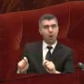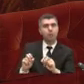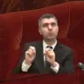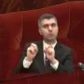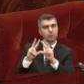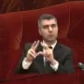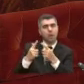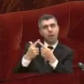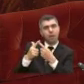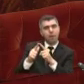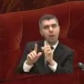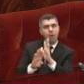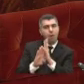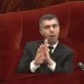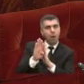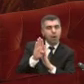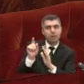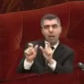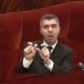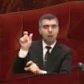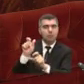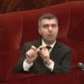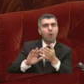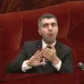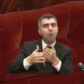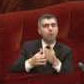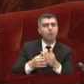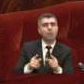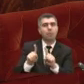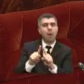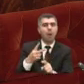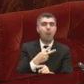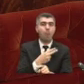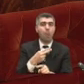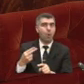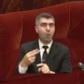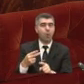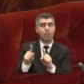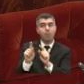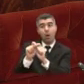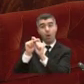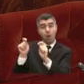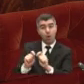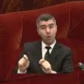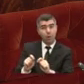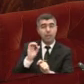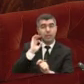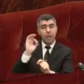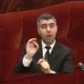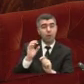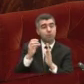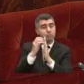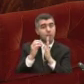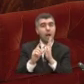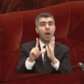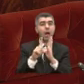للحقوق المدنية والسياسية، بحيث ينص على أنه لا يجوز إخضاع هذه الحرية إلا للقيود المحددة بنص